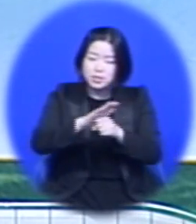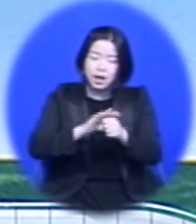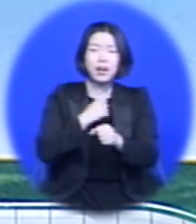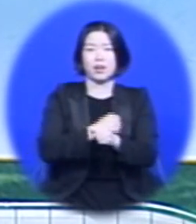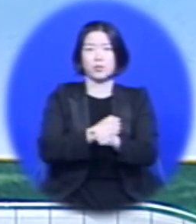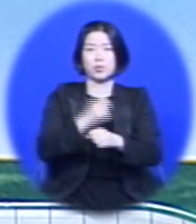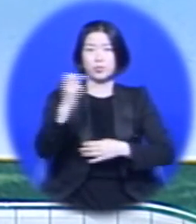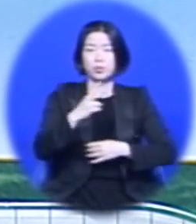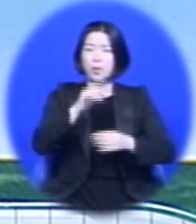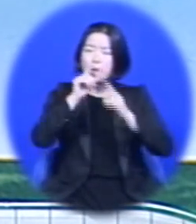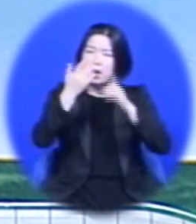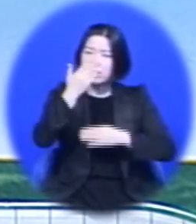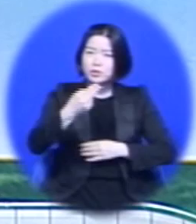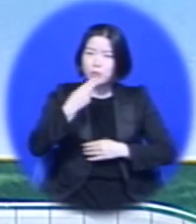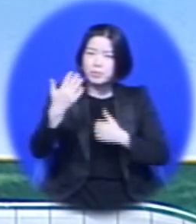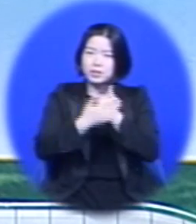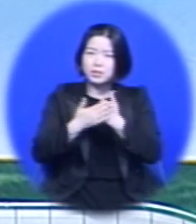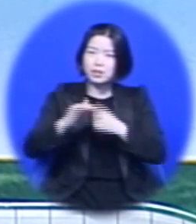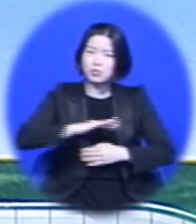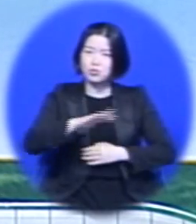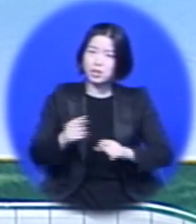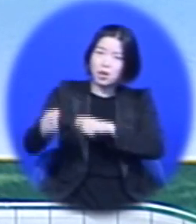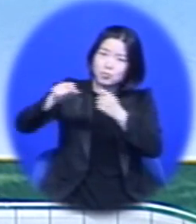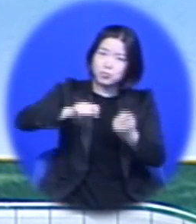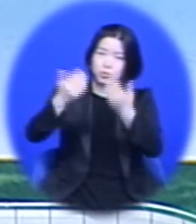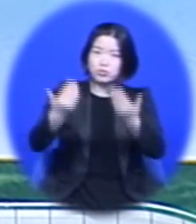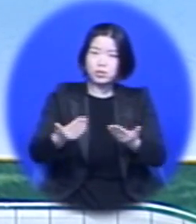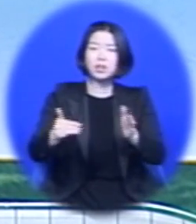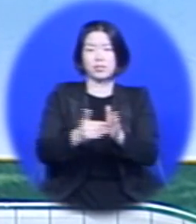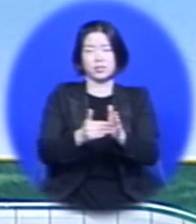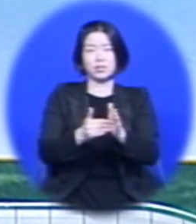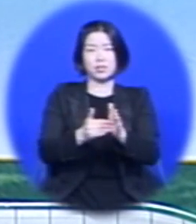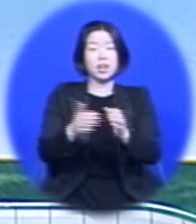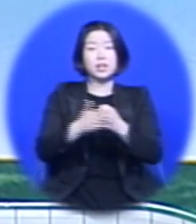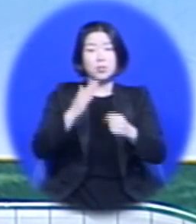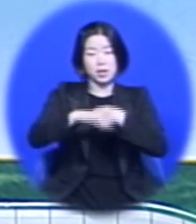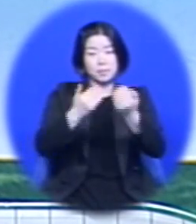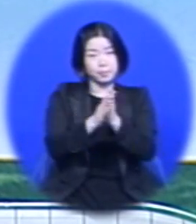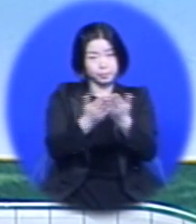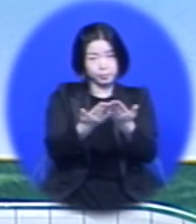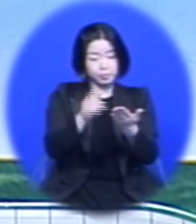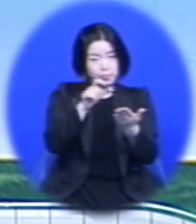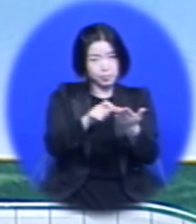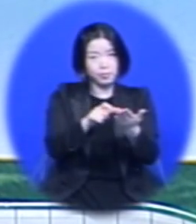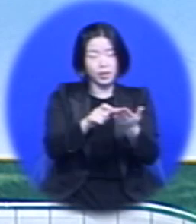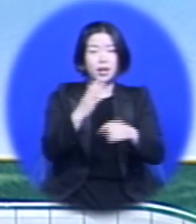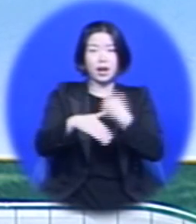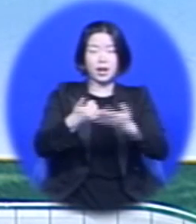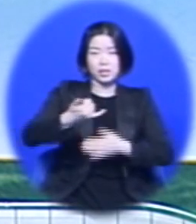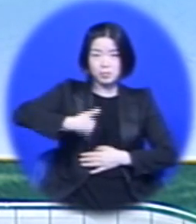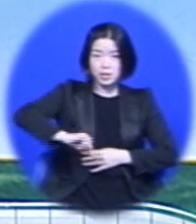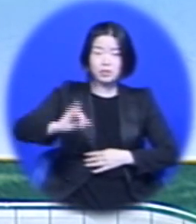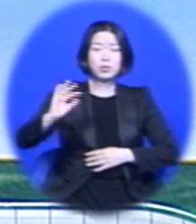또 말할 수 없는 은혜를 우리에게 부으셨다는 뜻입니다. 그래서 성경은 하나님의 자녀가 되는